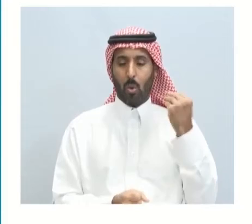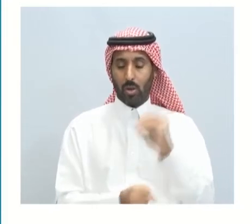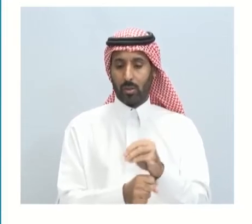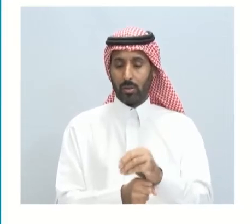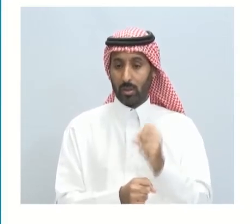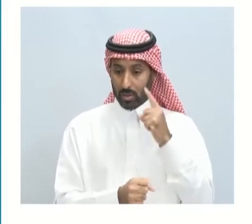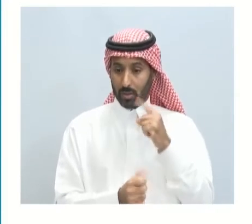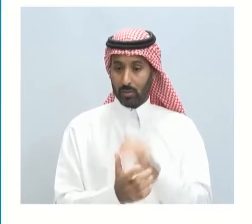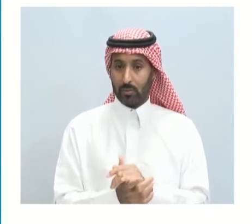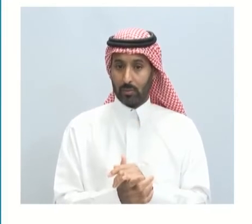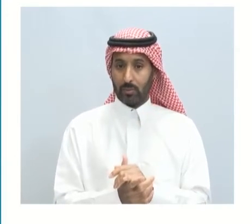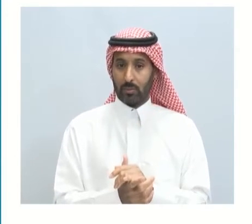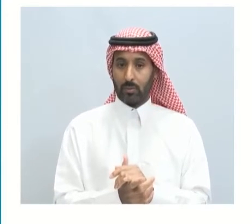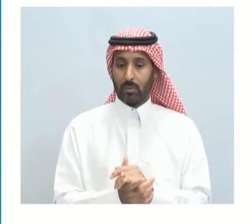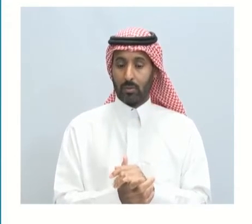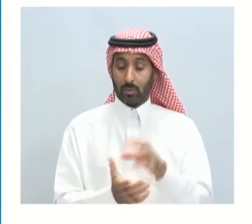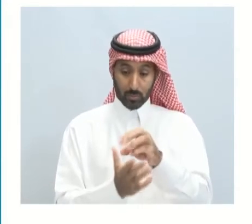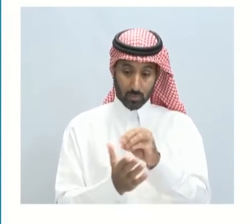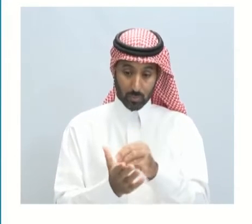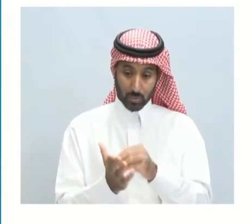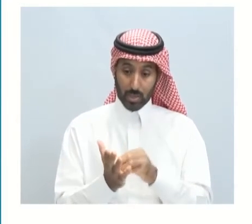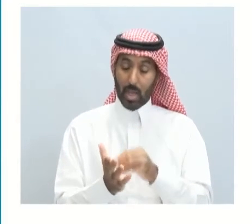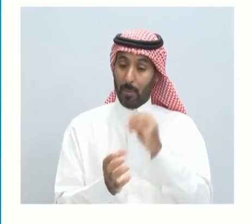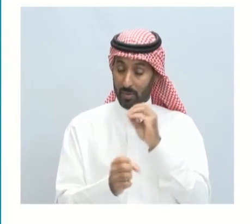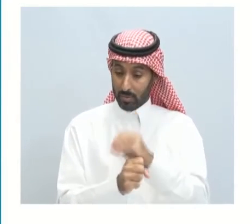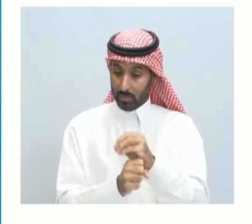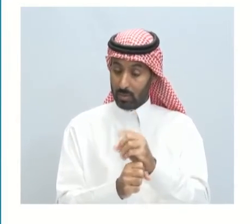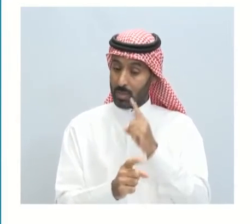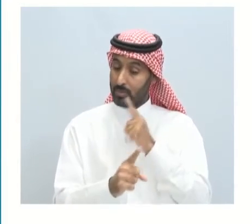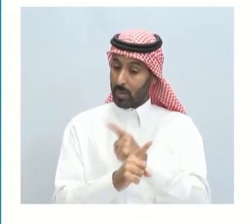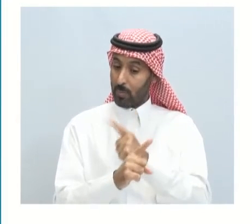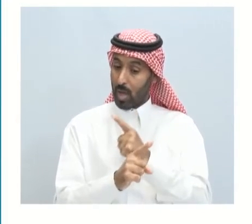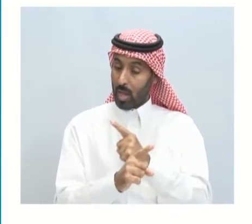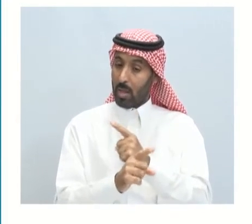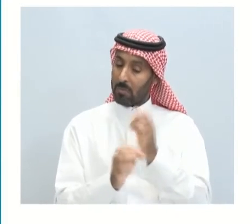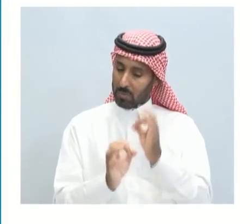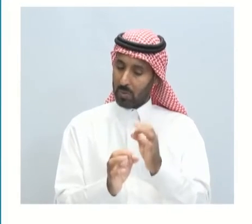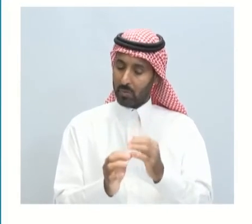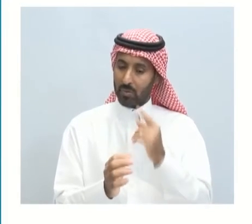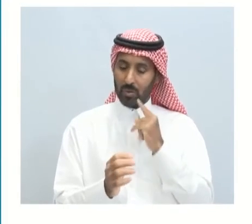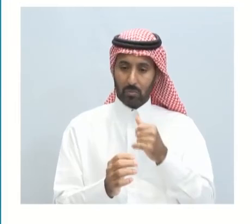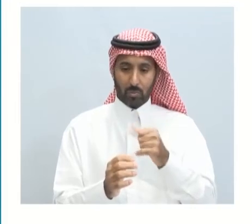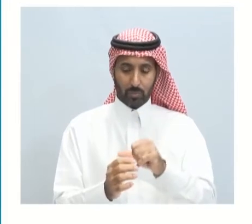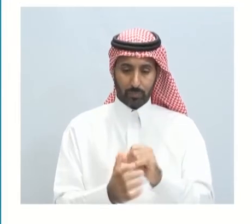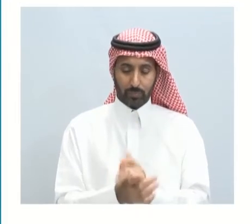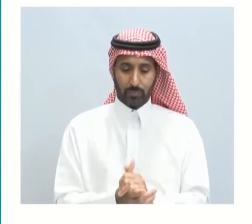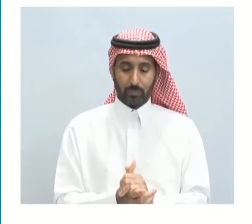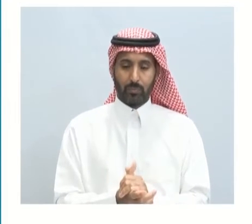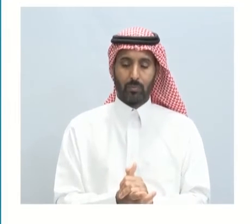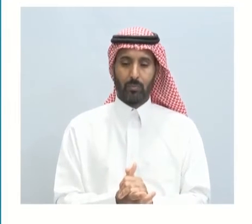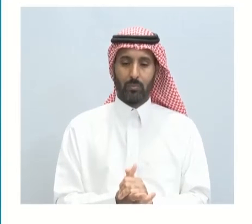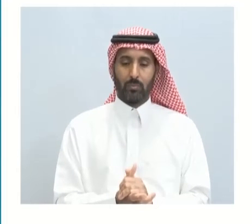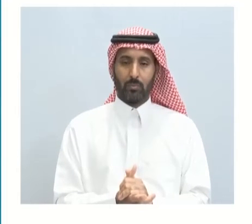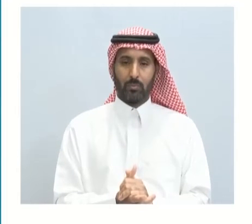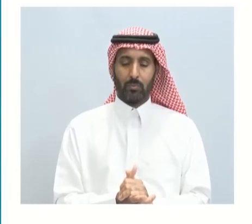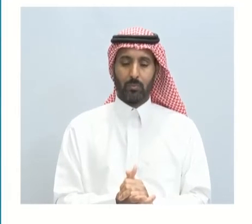انك اذا لم تتبع تعليمات المعلم فسوف تفقد بعض الدرجات وبالتالي هذا